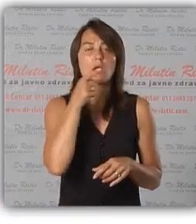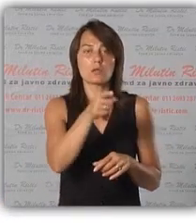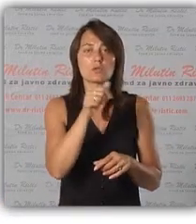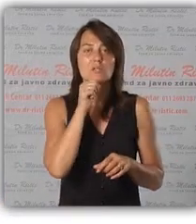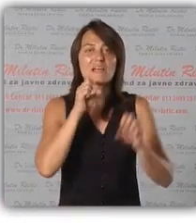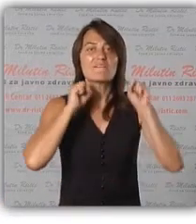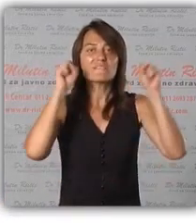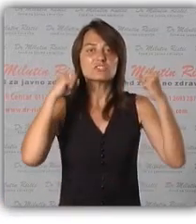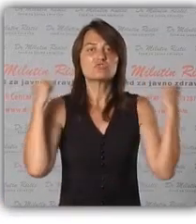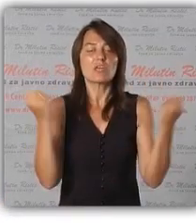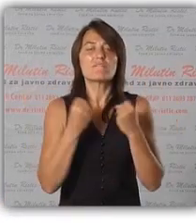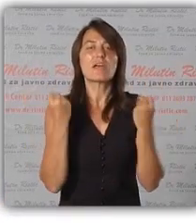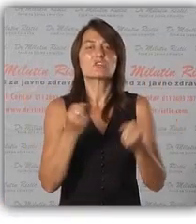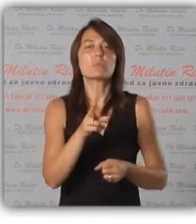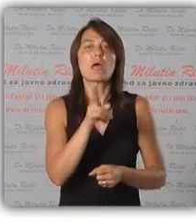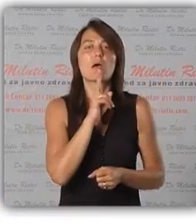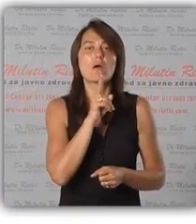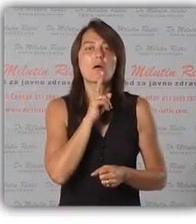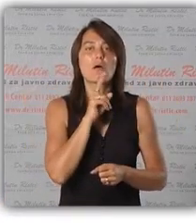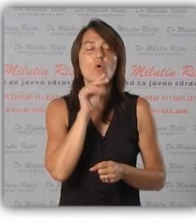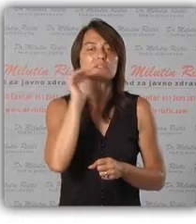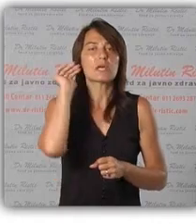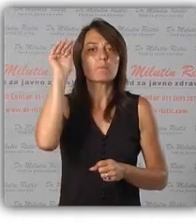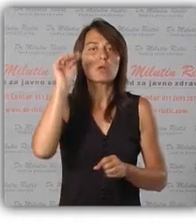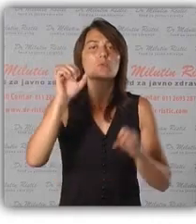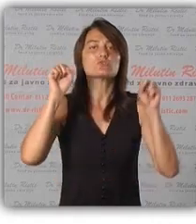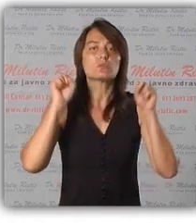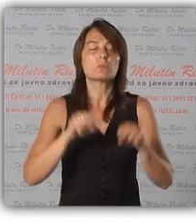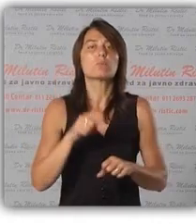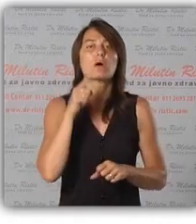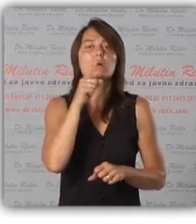kompjutera, to su dozirane fizičke vežbe koje se